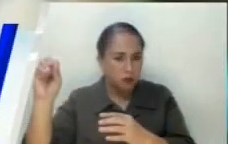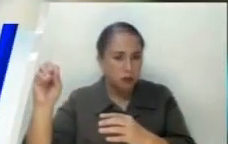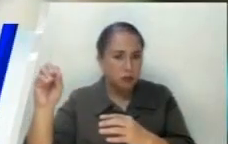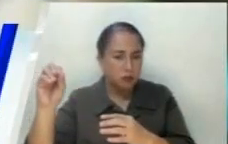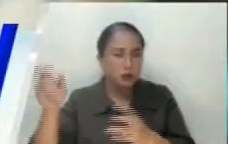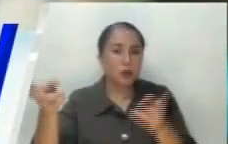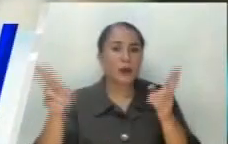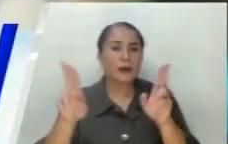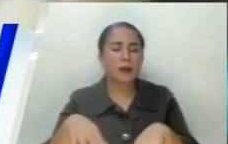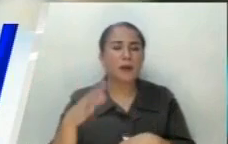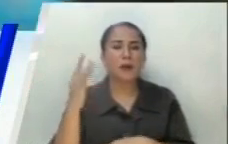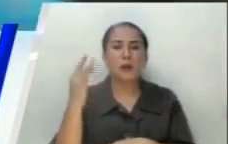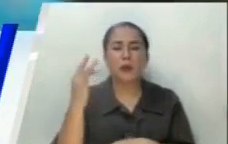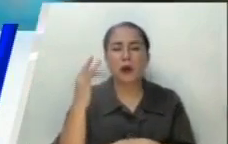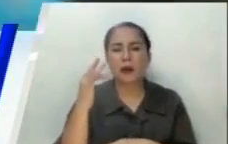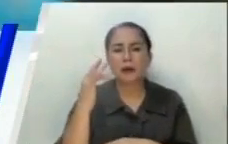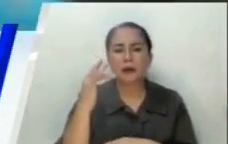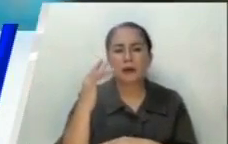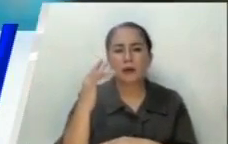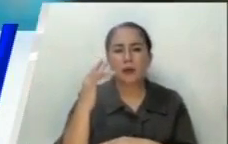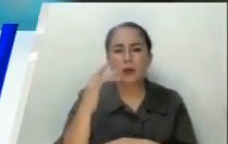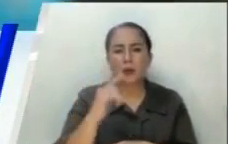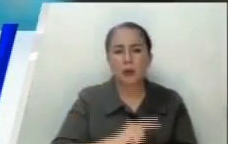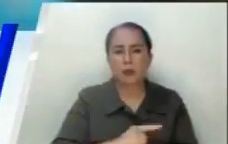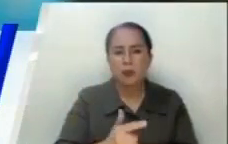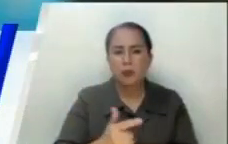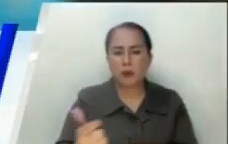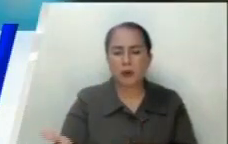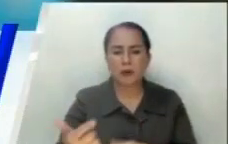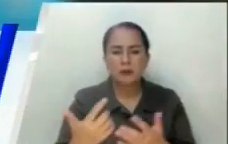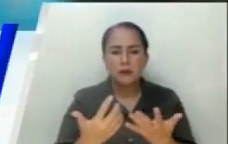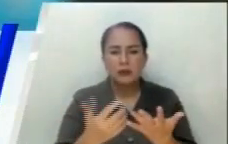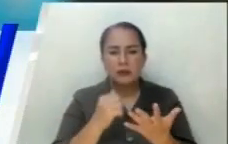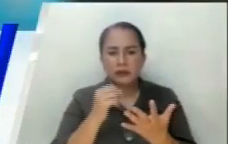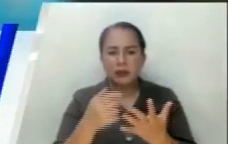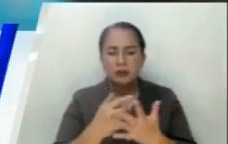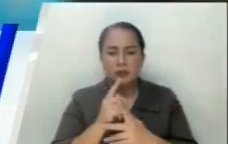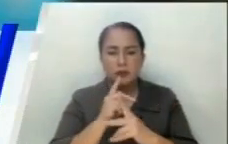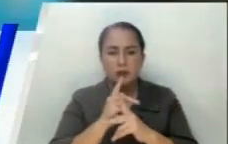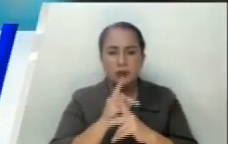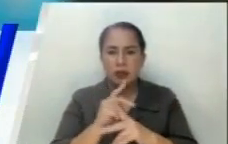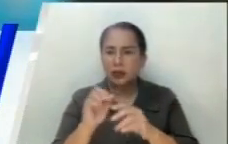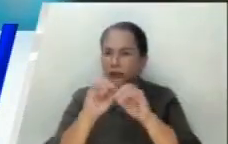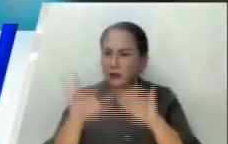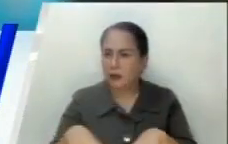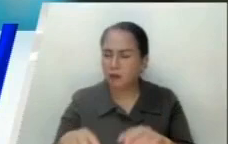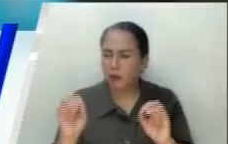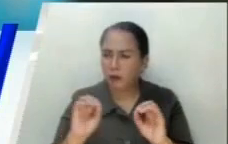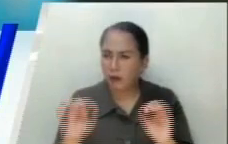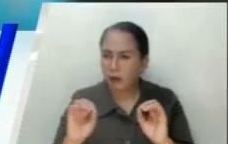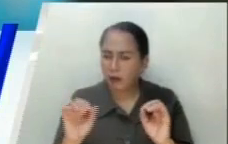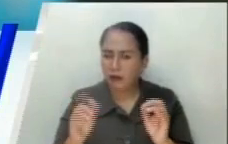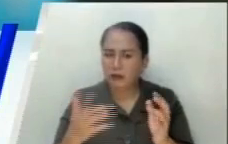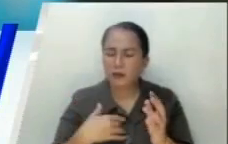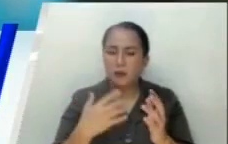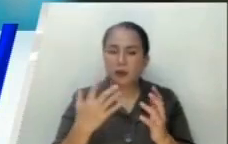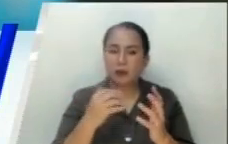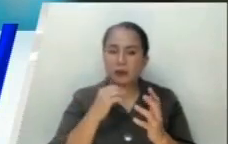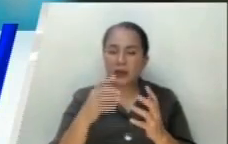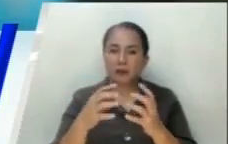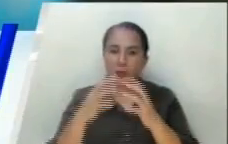Bakit sila namatay umandar yung kanilang protection system na para hindi masira yung kanilang planta